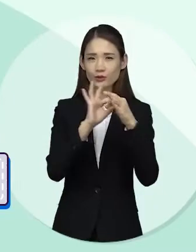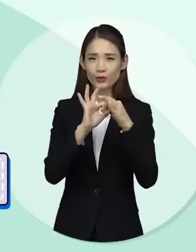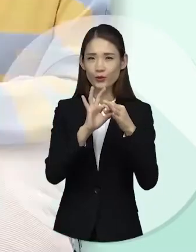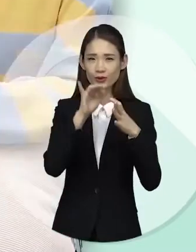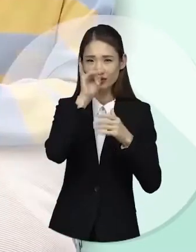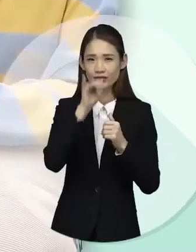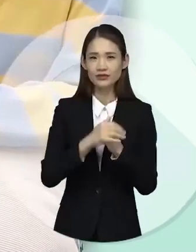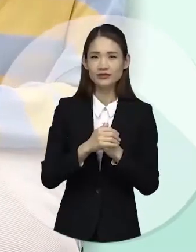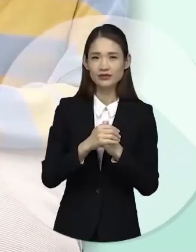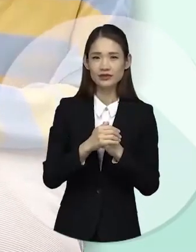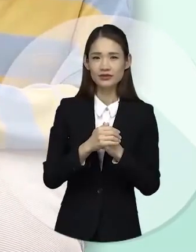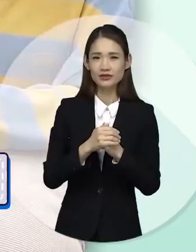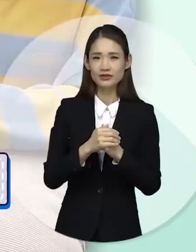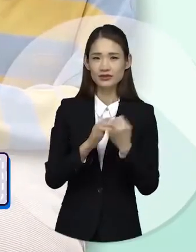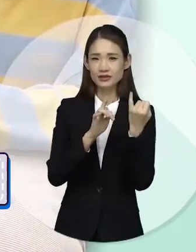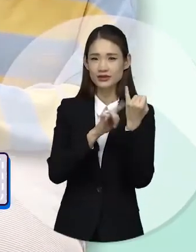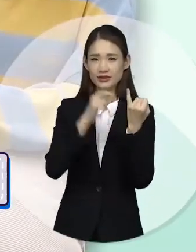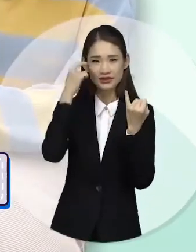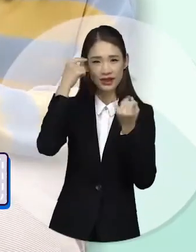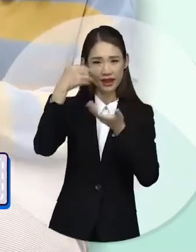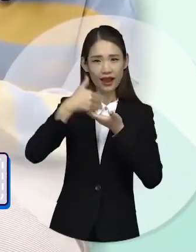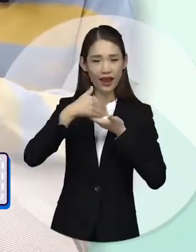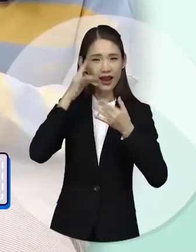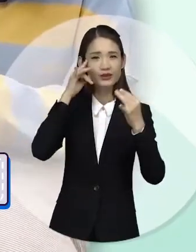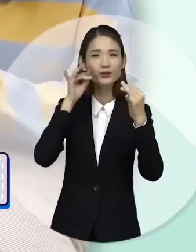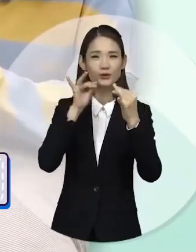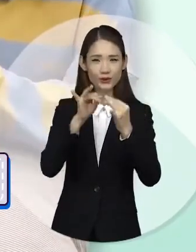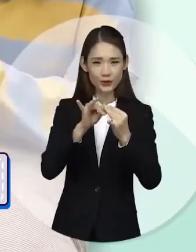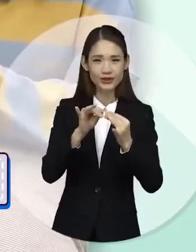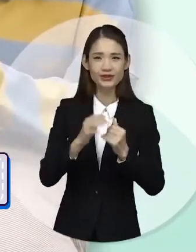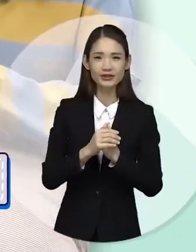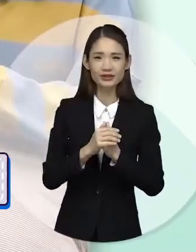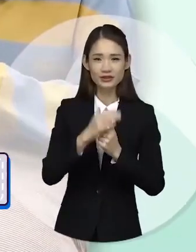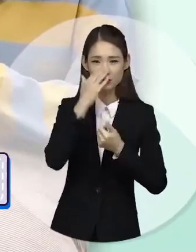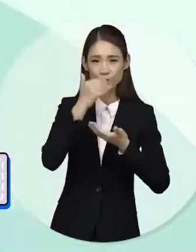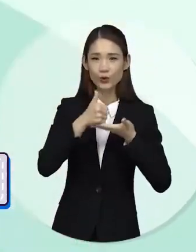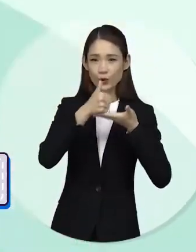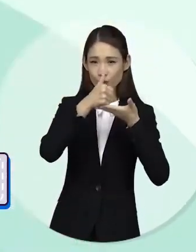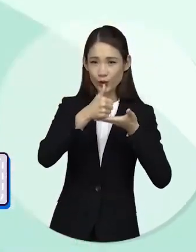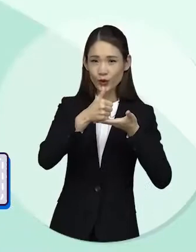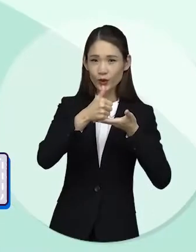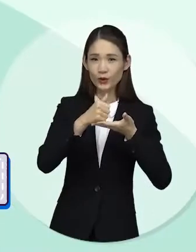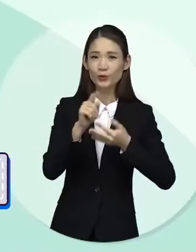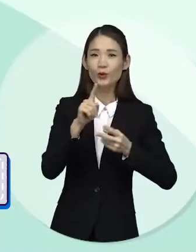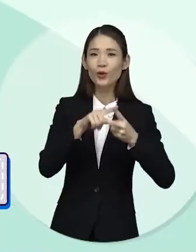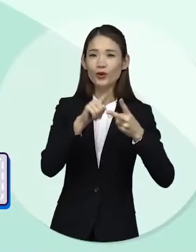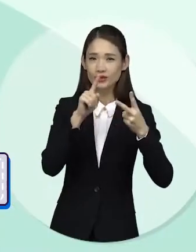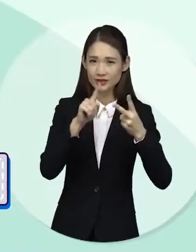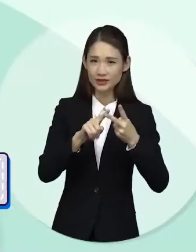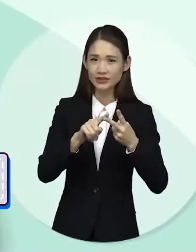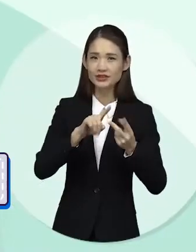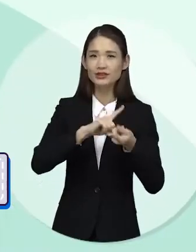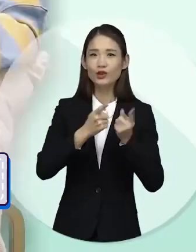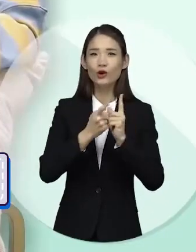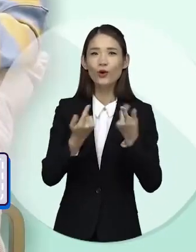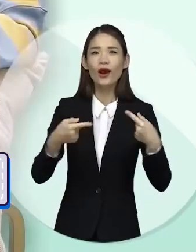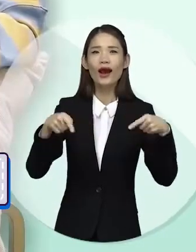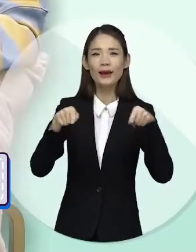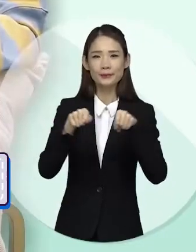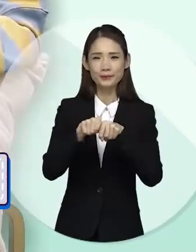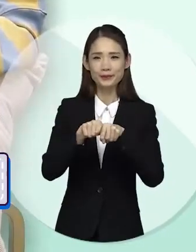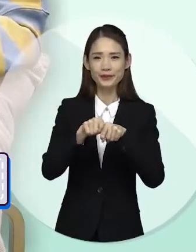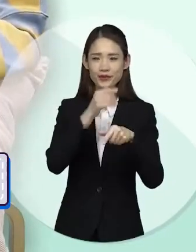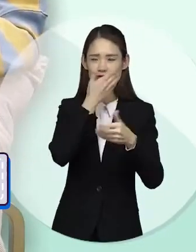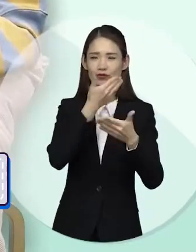통할 것 같아요. 맞아. 저도 되게 지효 의견에 되게 동의를 해요. 정말 존중이든 뭐든 간에 서로